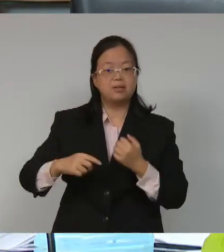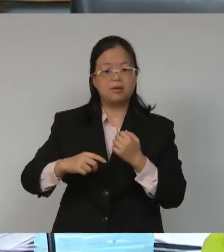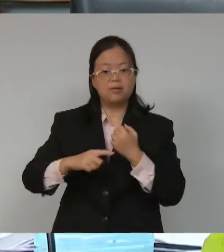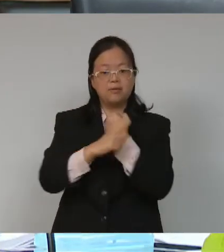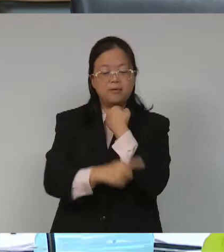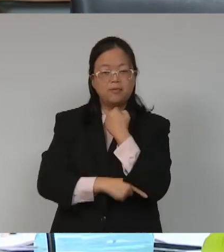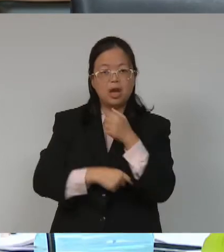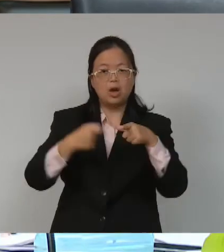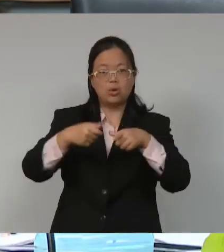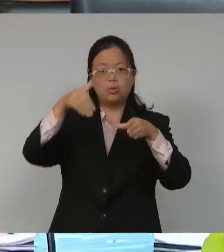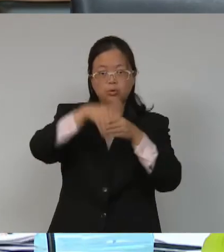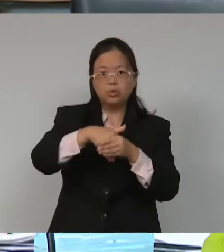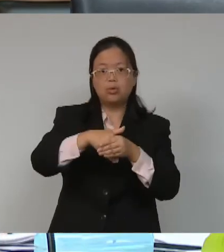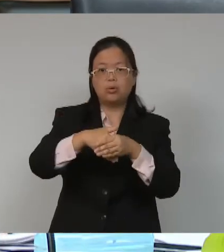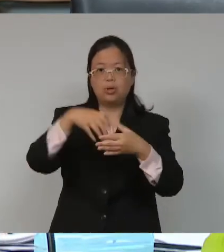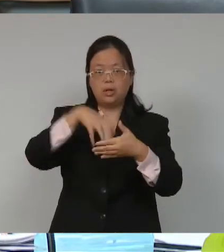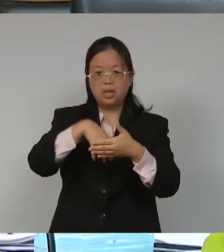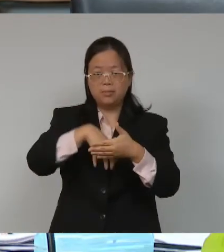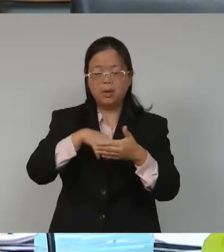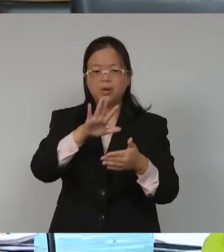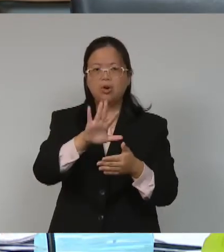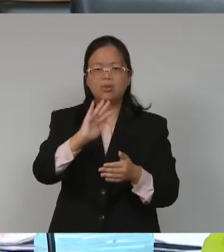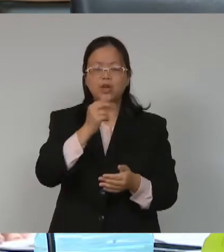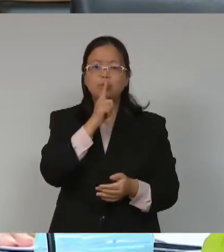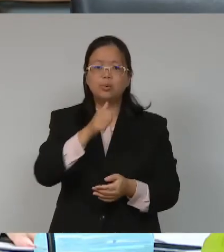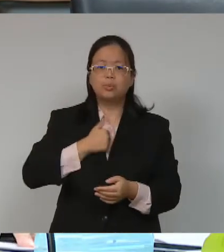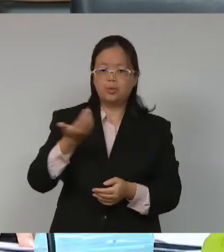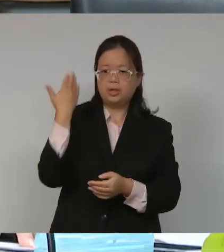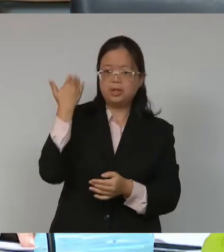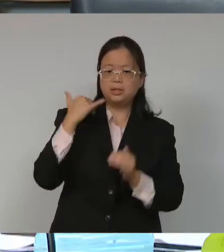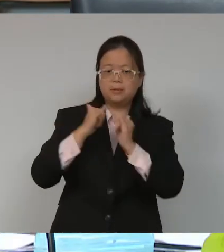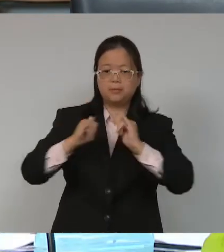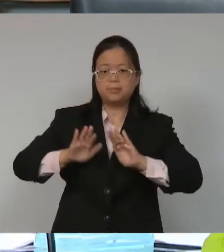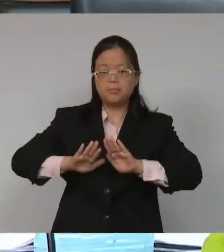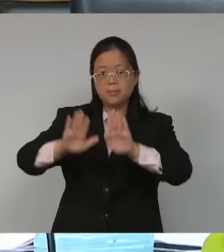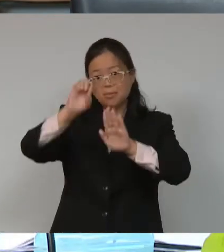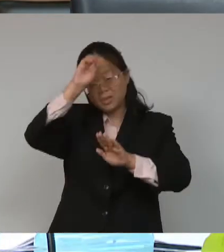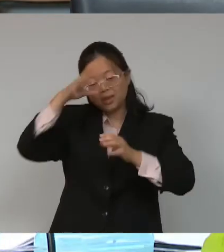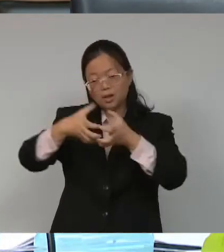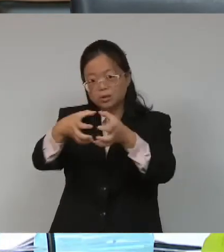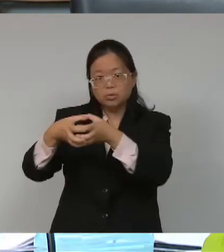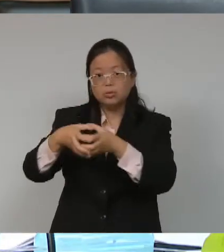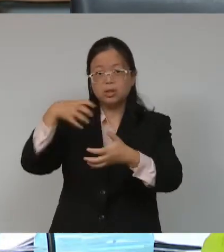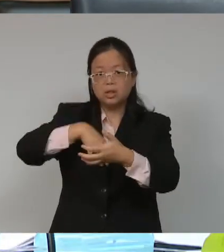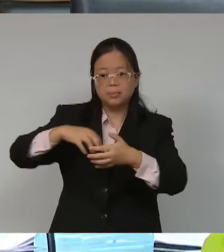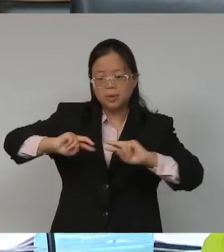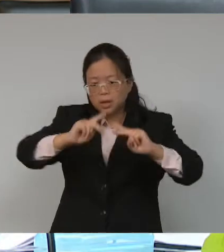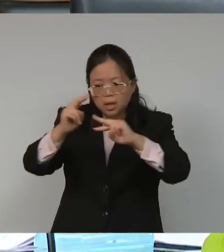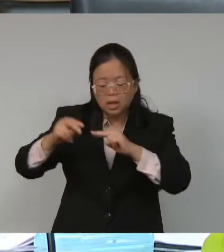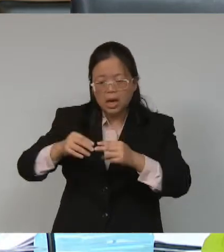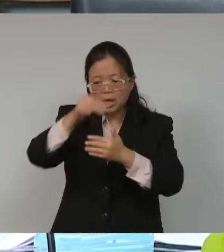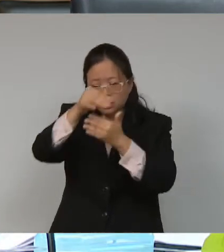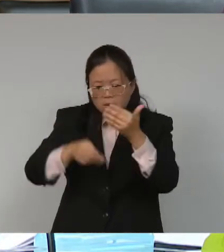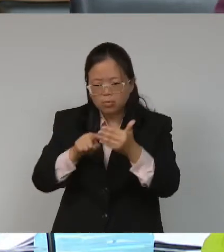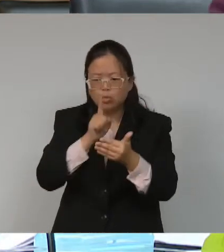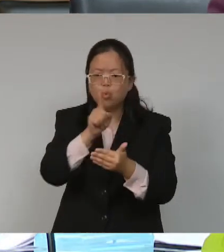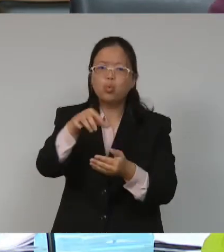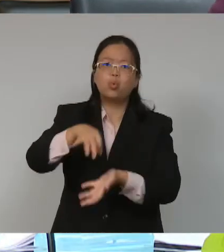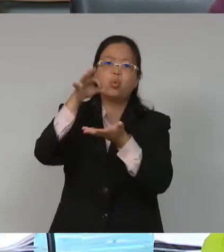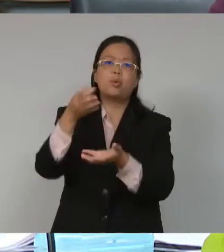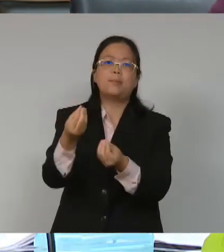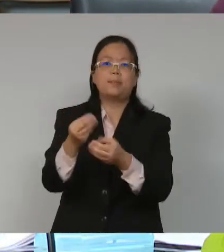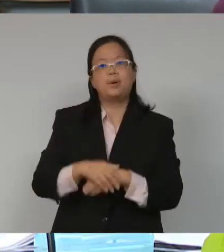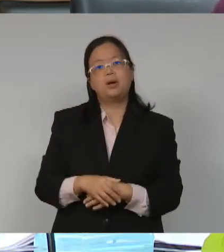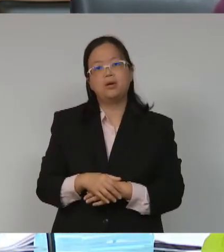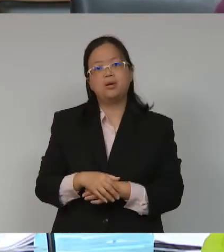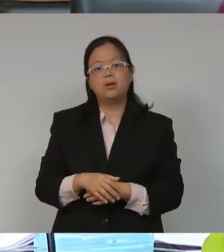外，啊，但是我们原来条文也没有这样写啊。原来以前民进党团提案的条文也没这样写，因为我想这个是法律解释问题，因为你今天是处理的